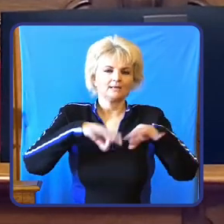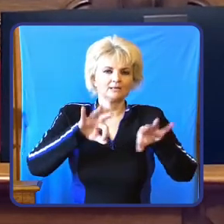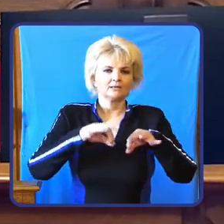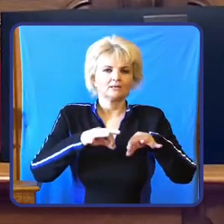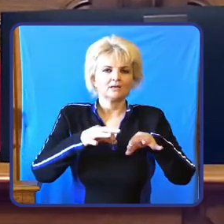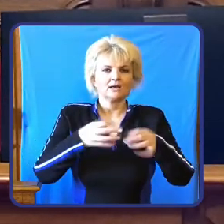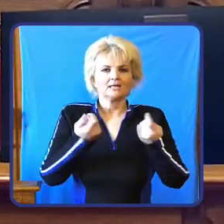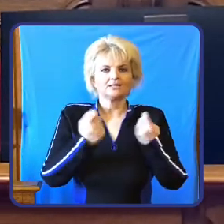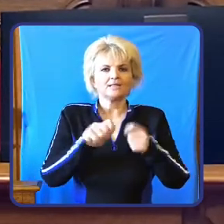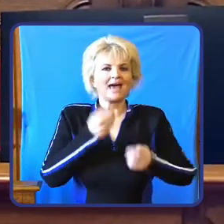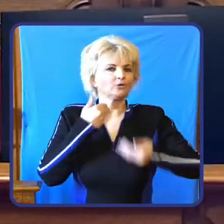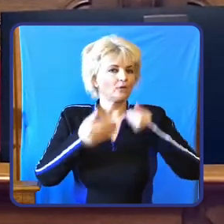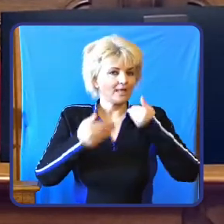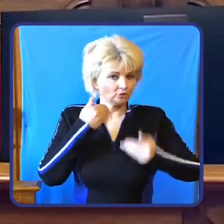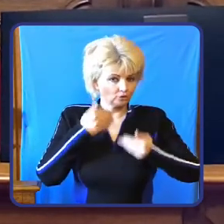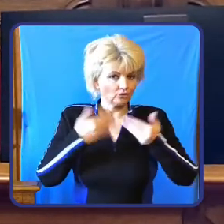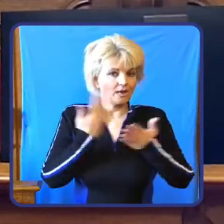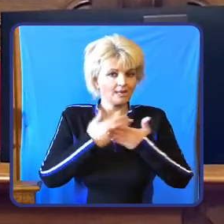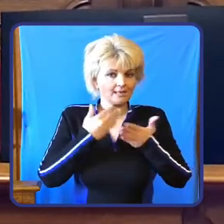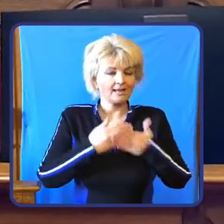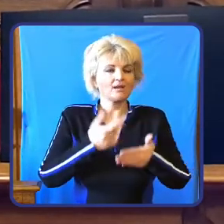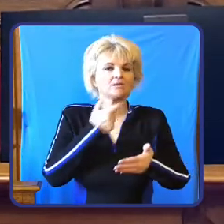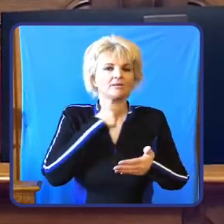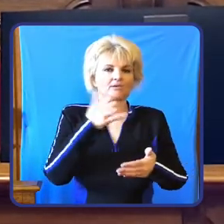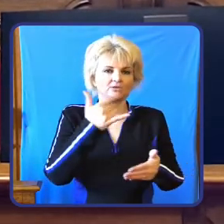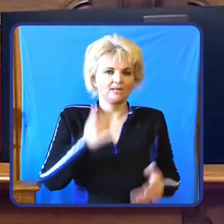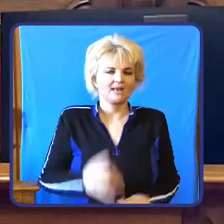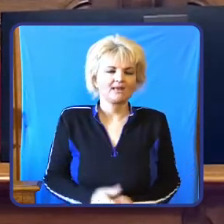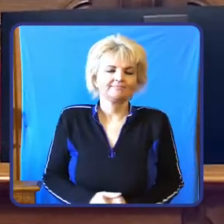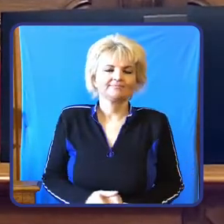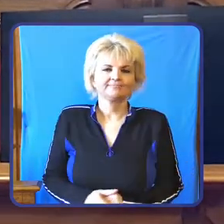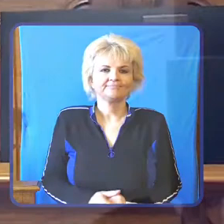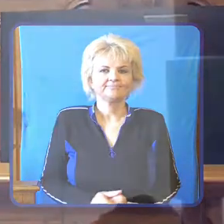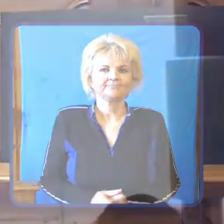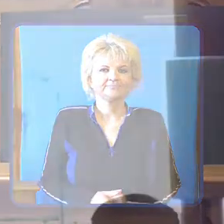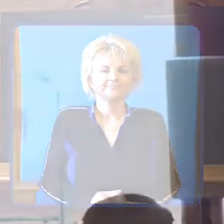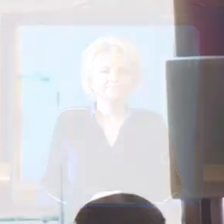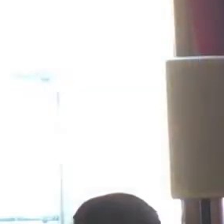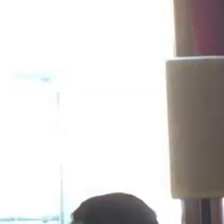anyagot zárt ülésen tárgyaljuk, szavazzon igennel.